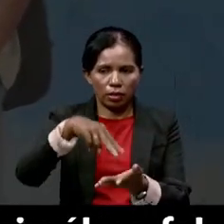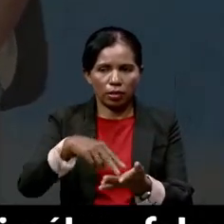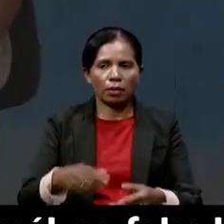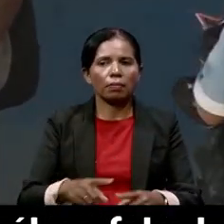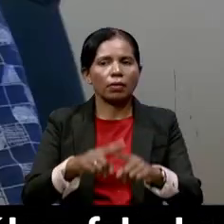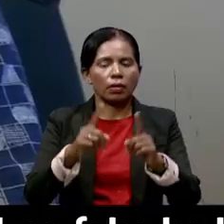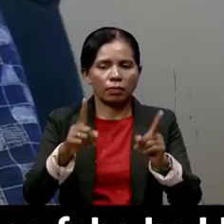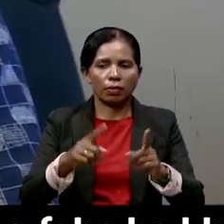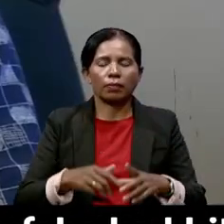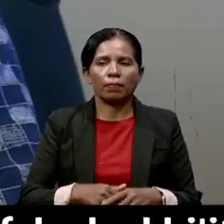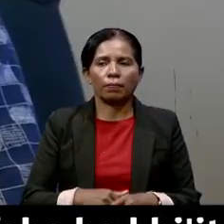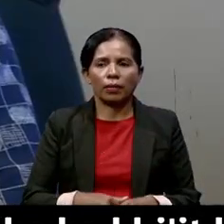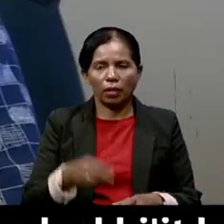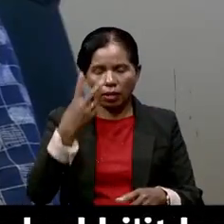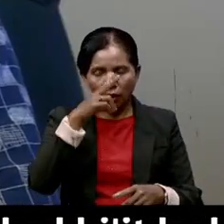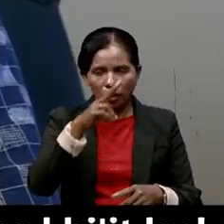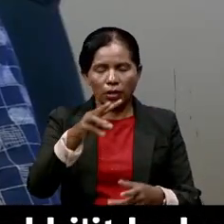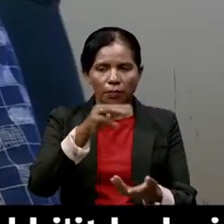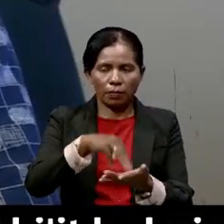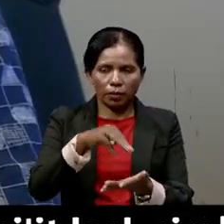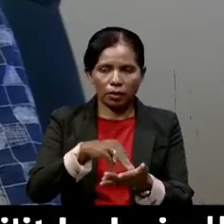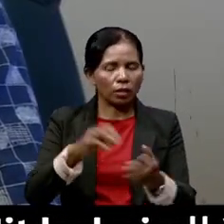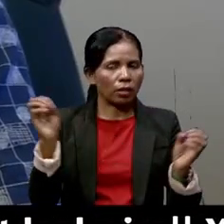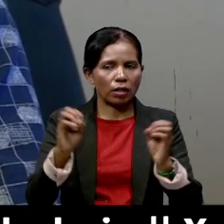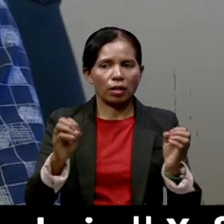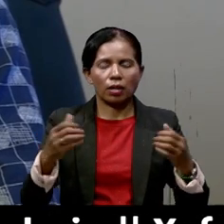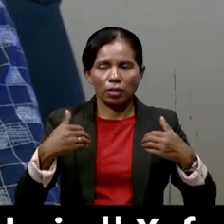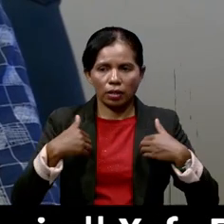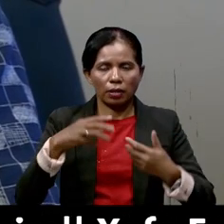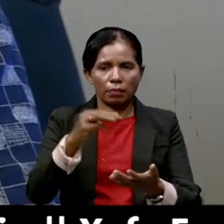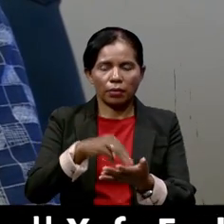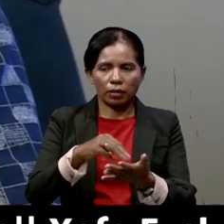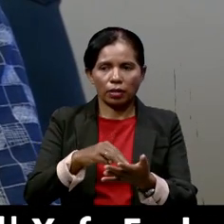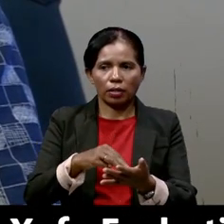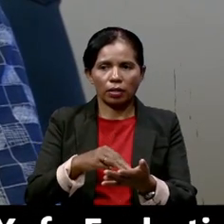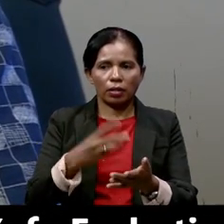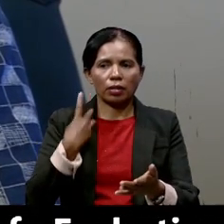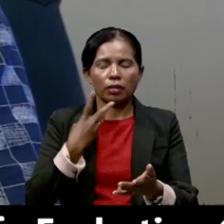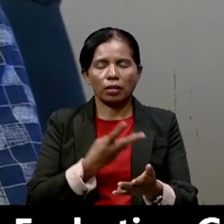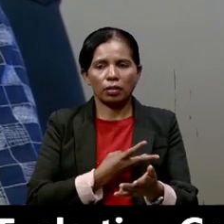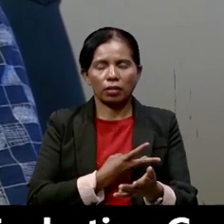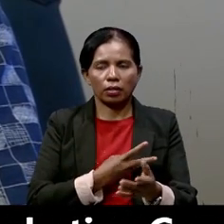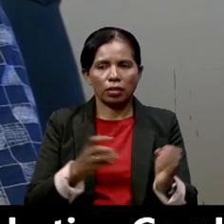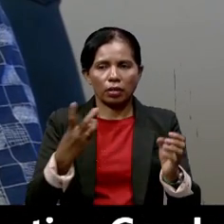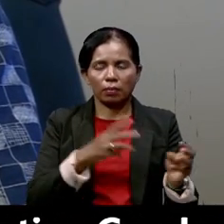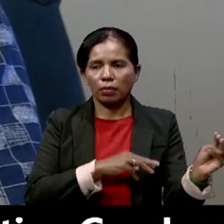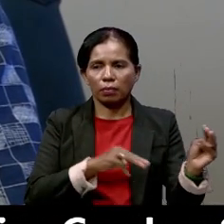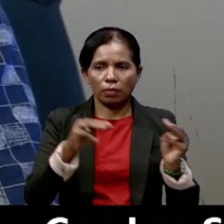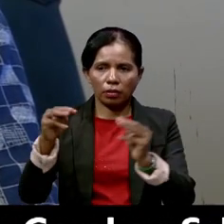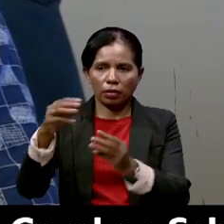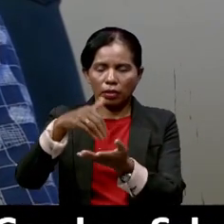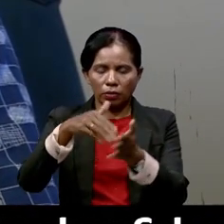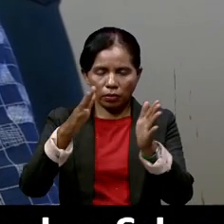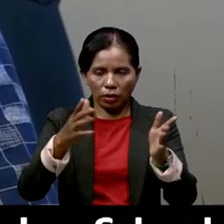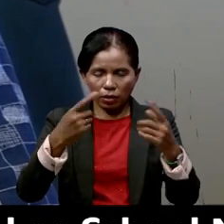be hareba ba materi ne be makla iya ami latak ma materi ne be exata ami si kanu la iya sulja ami si muda fali estudan sine